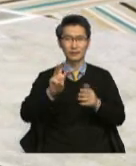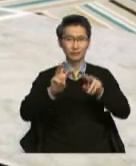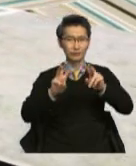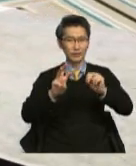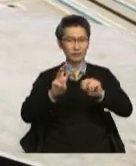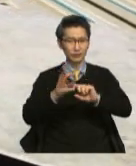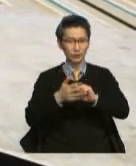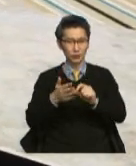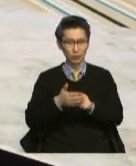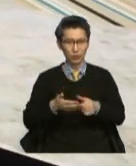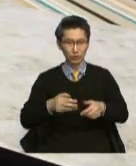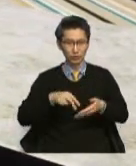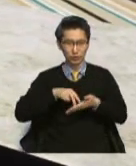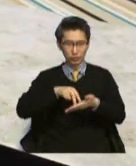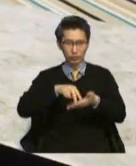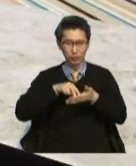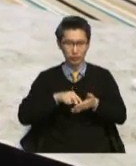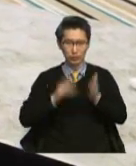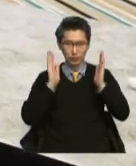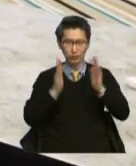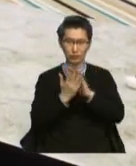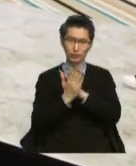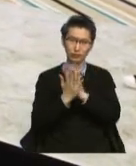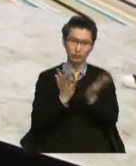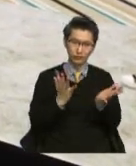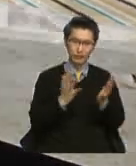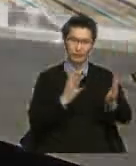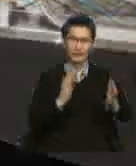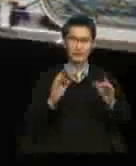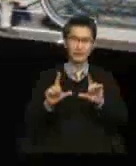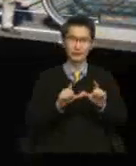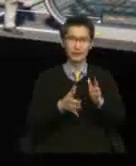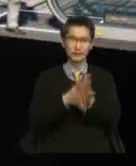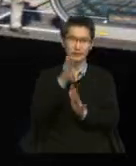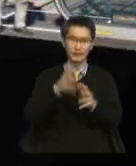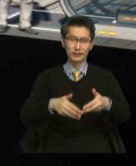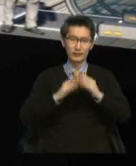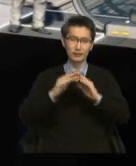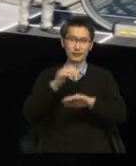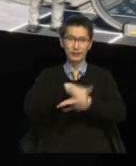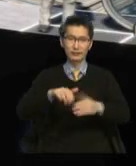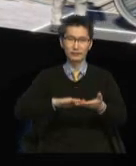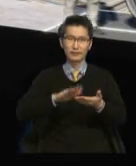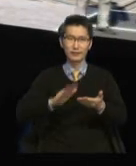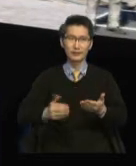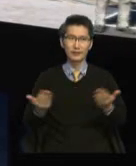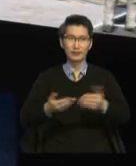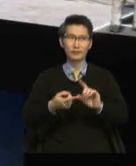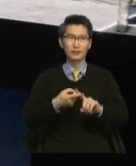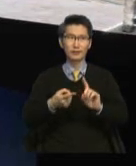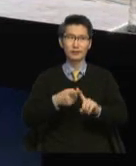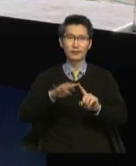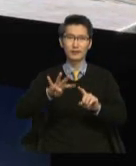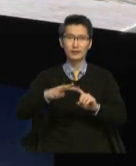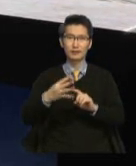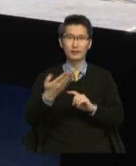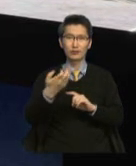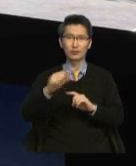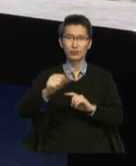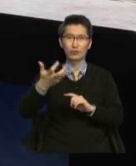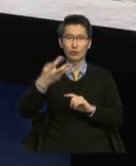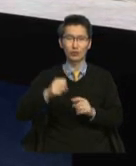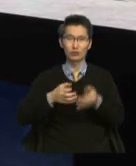공간에 무빙학과 도서관 등 생활 기반 시설이 들어설 예정입니다. 사업비로 구비 495억